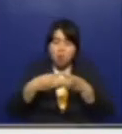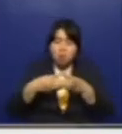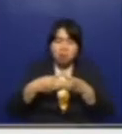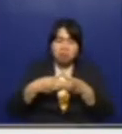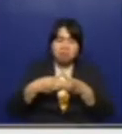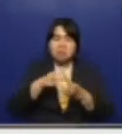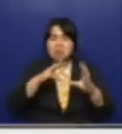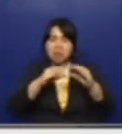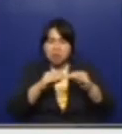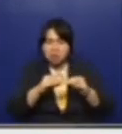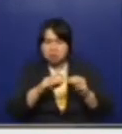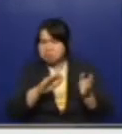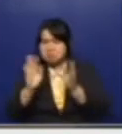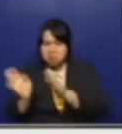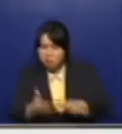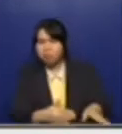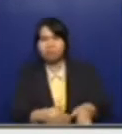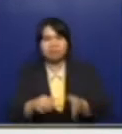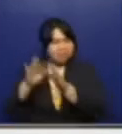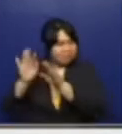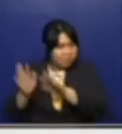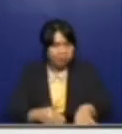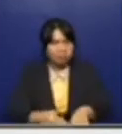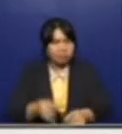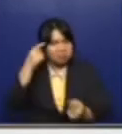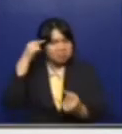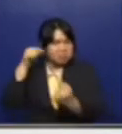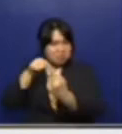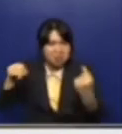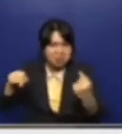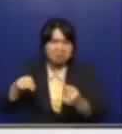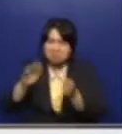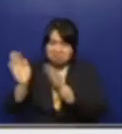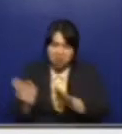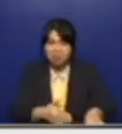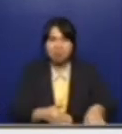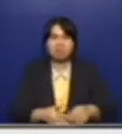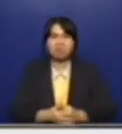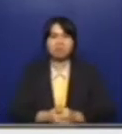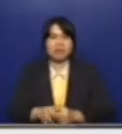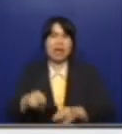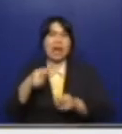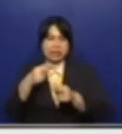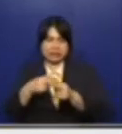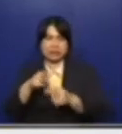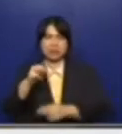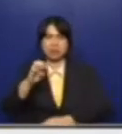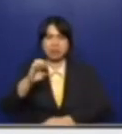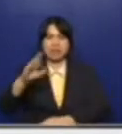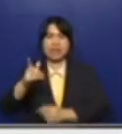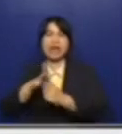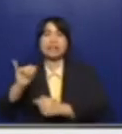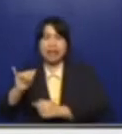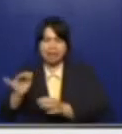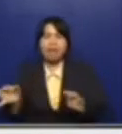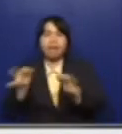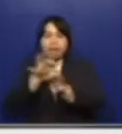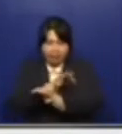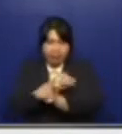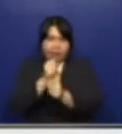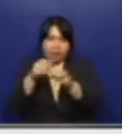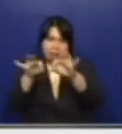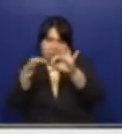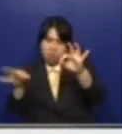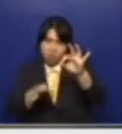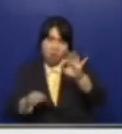เอามันไม่เข้มข้นพอมันไม่เข้าเป้าให้คุณมีชัยมาร่างจากผู้ร่